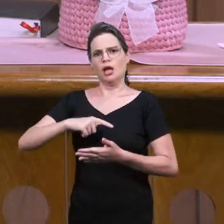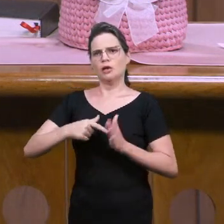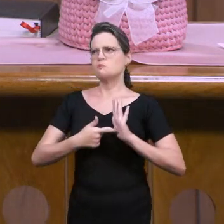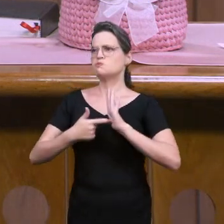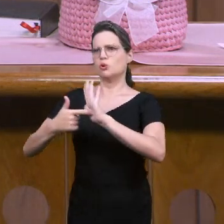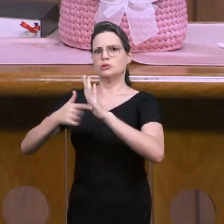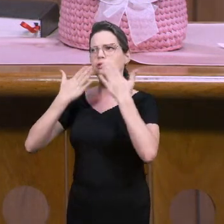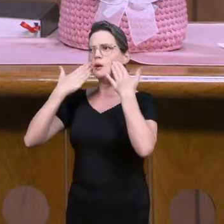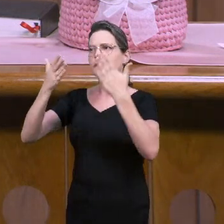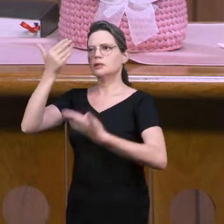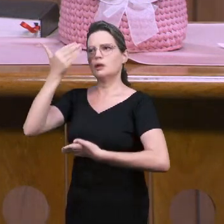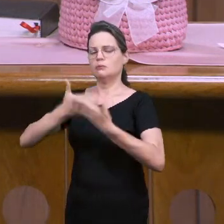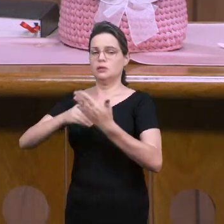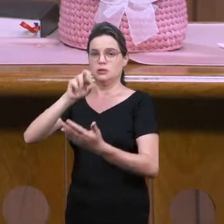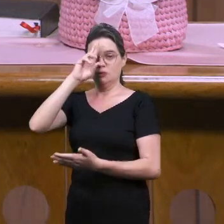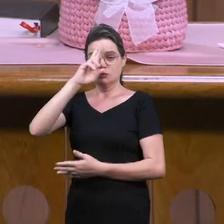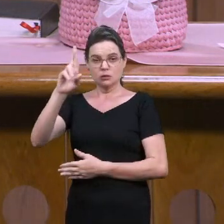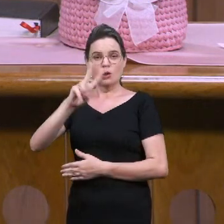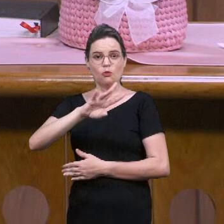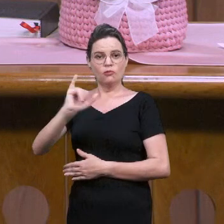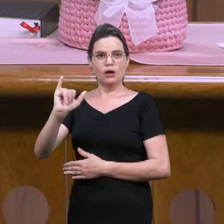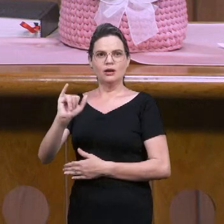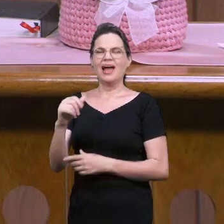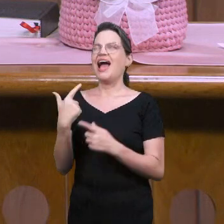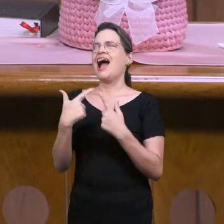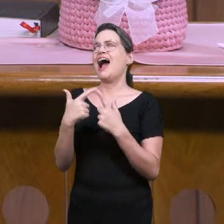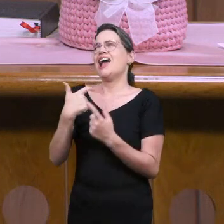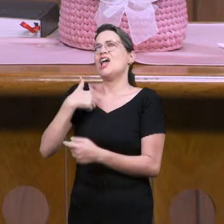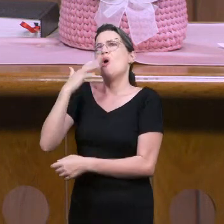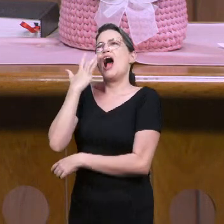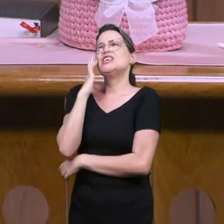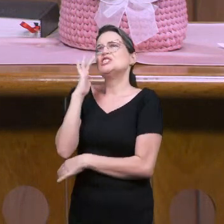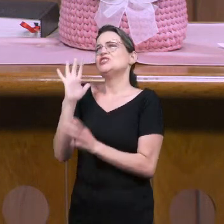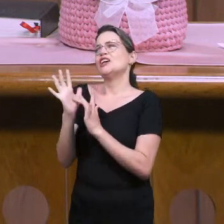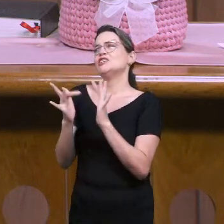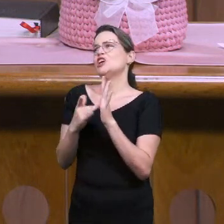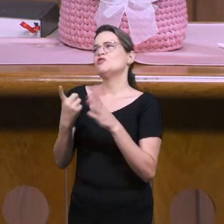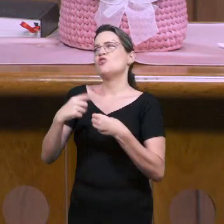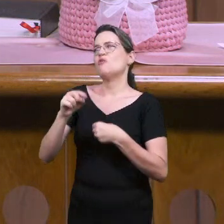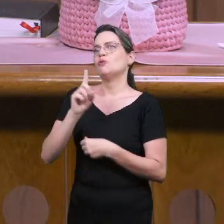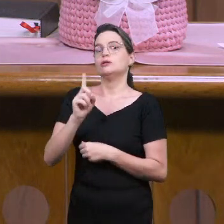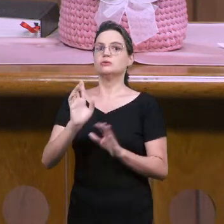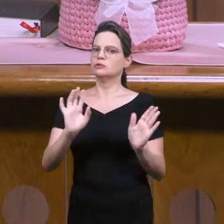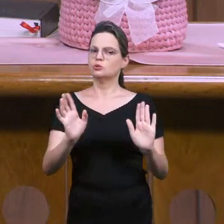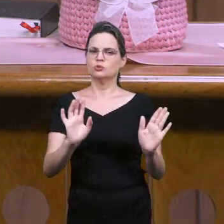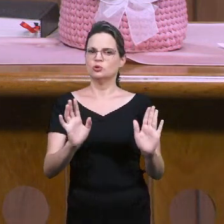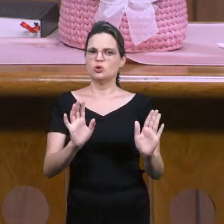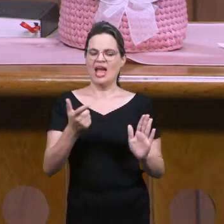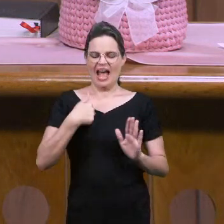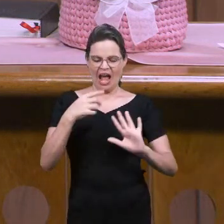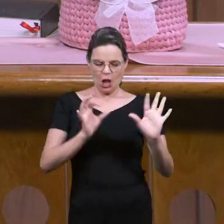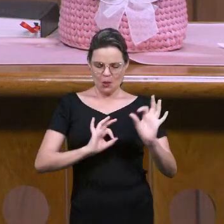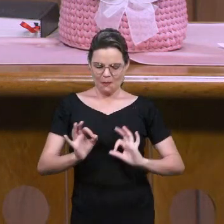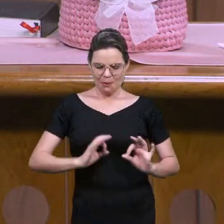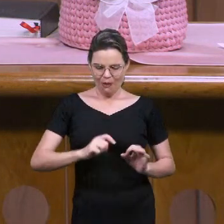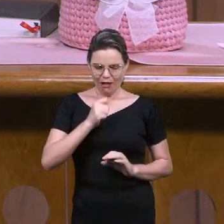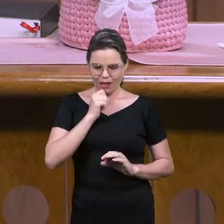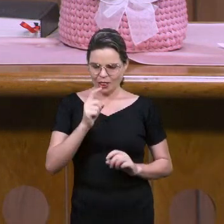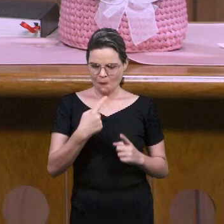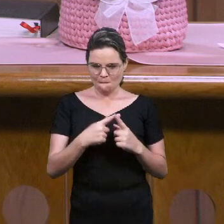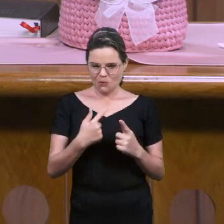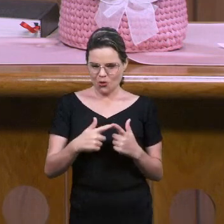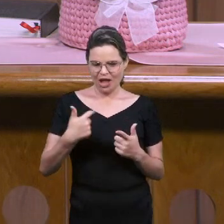Donc, il va rendre compte au Seigneur. Pourquoi? Ah non, je pensais que Jésus n'allait pas venir. Non. Ah, je ne suis pas prêt parce